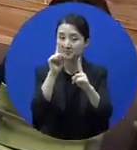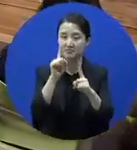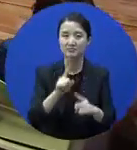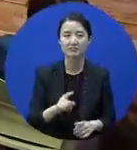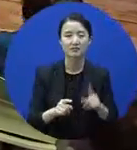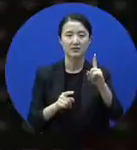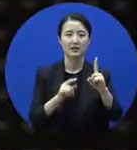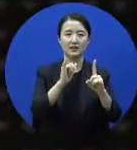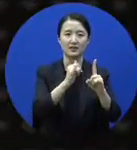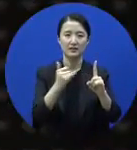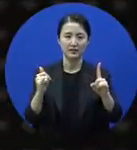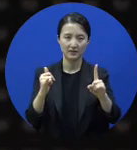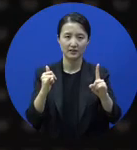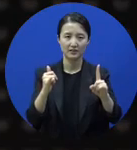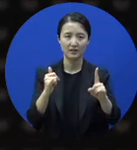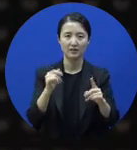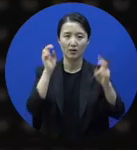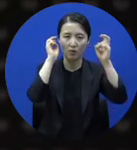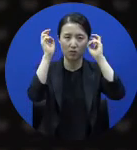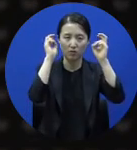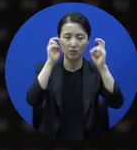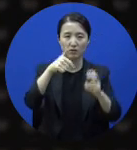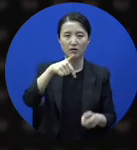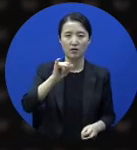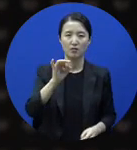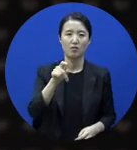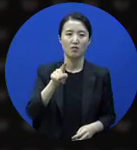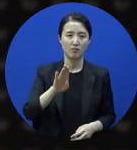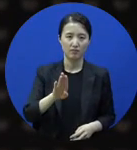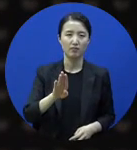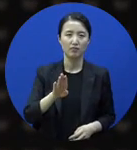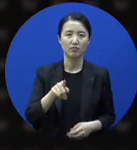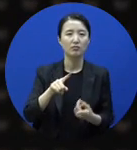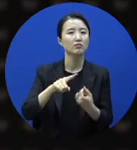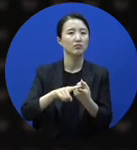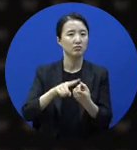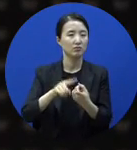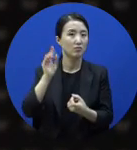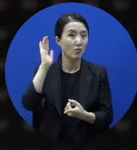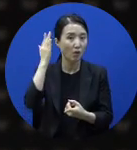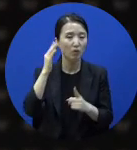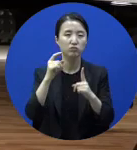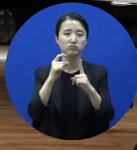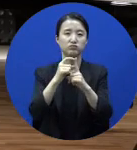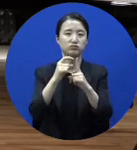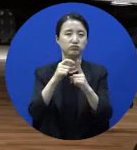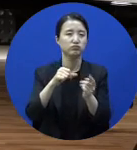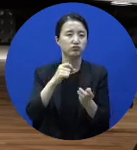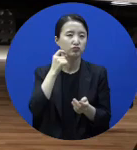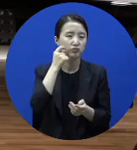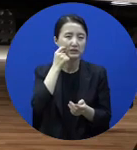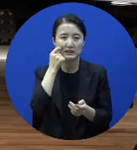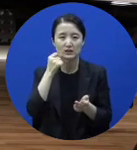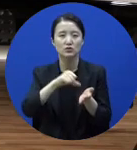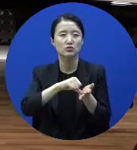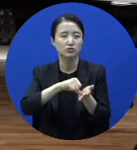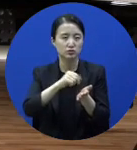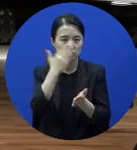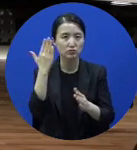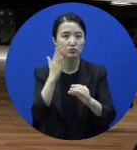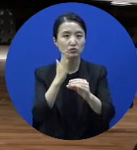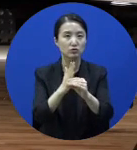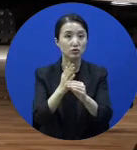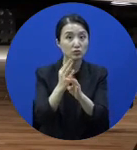되고 있는데요. 그것을 뭐 어떻게 보면 최근 가장 많은 핫 이슈를 만들어낸 인물이기도 합니다. 100세 시대는